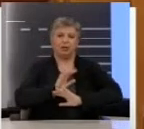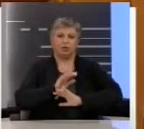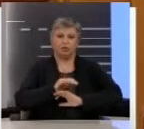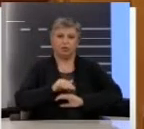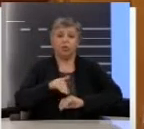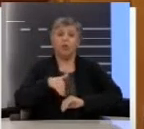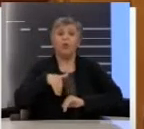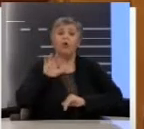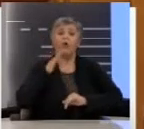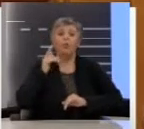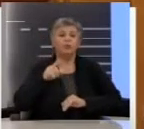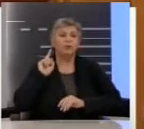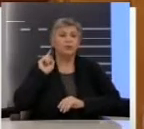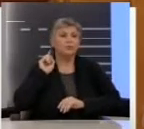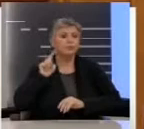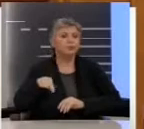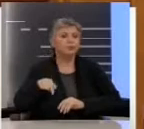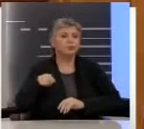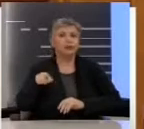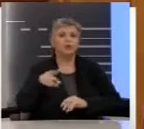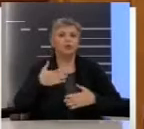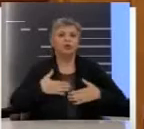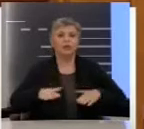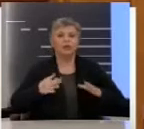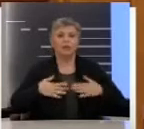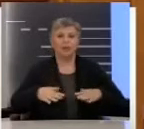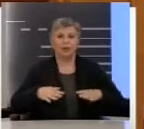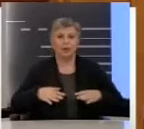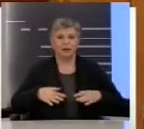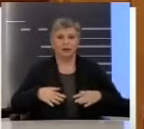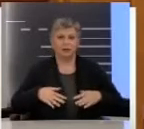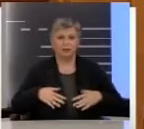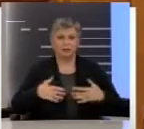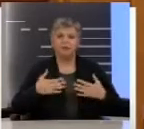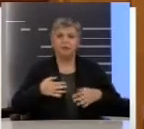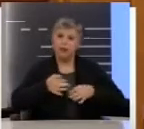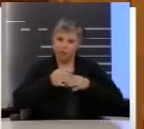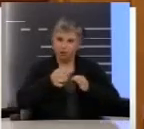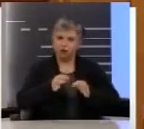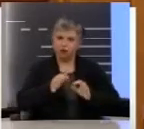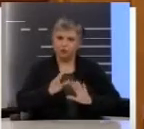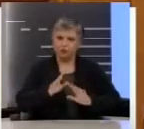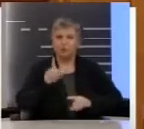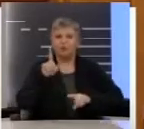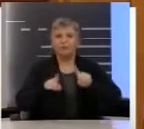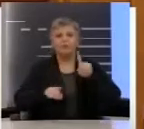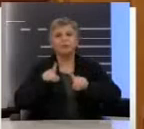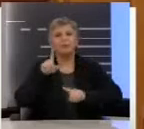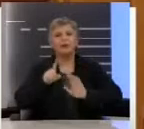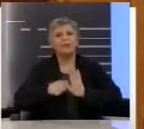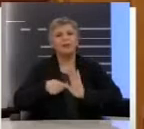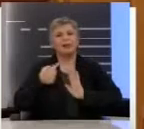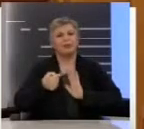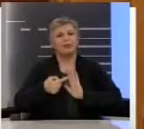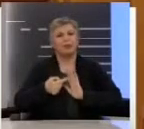αγνόηση των αναγκών και της βούλησης. Τι εννοώ? Κάποιες φορές, ορισμένες φορές, αυτό το αίτημα μπορεί